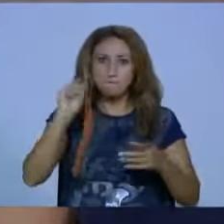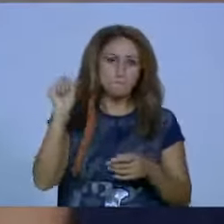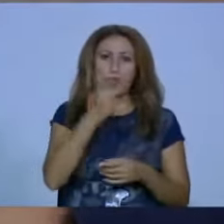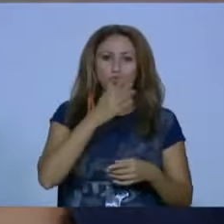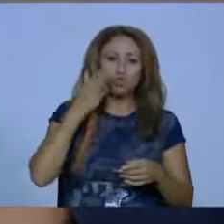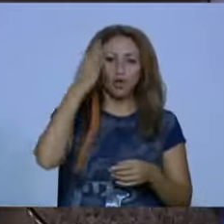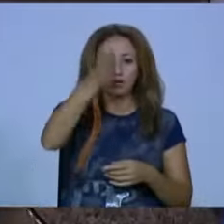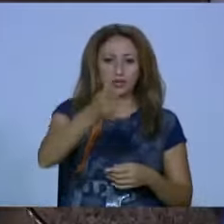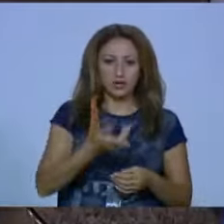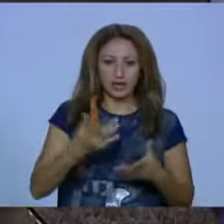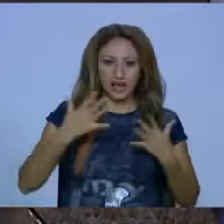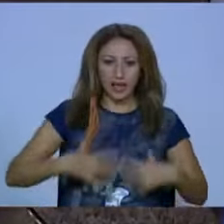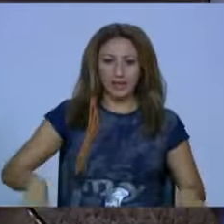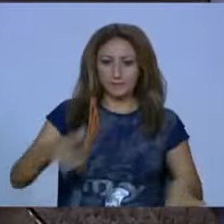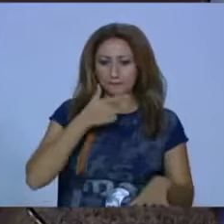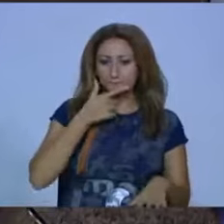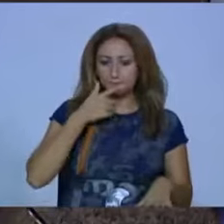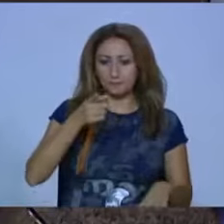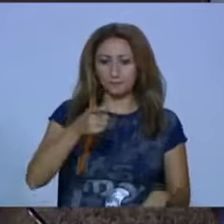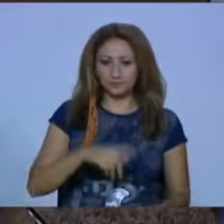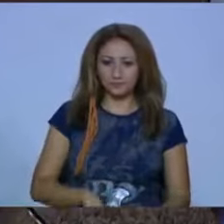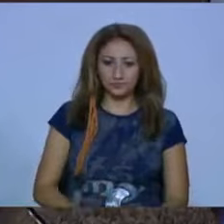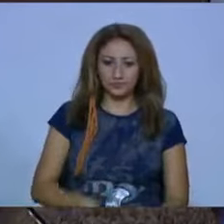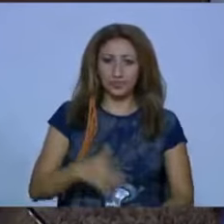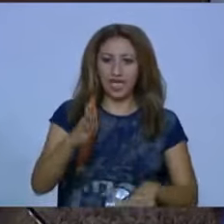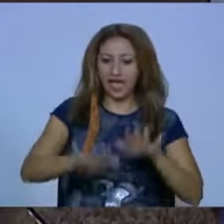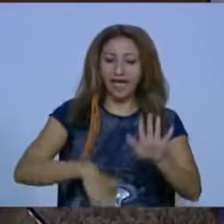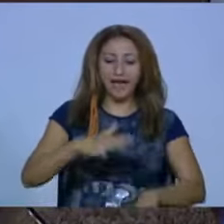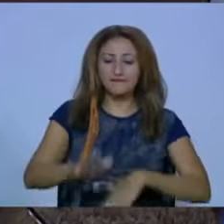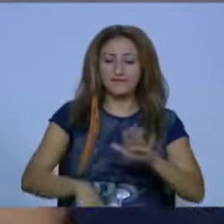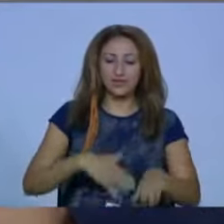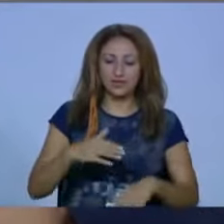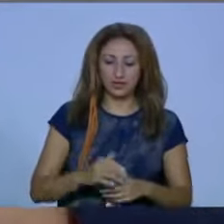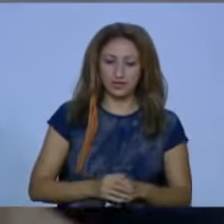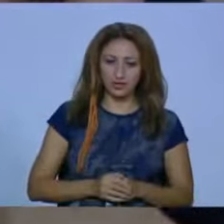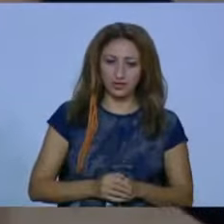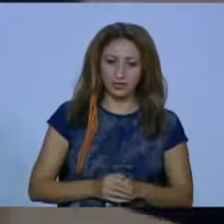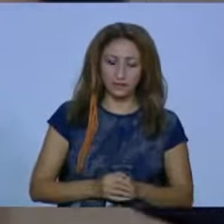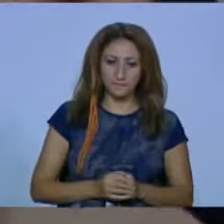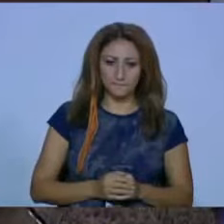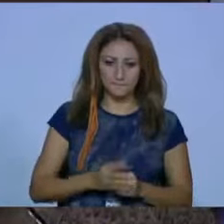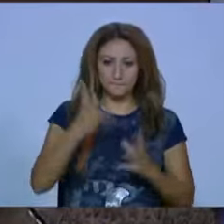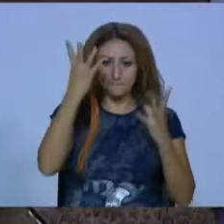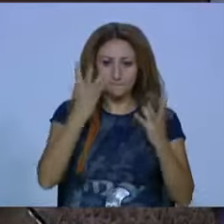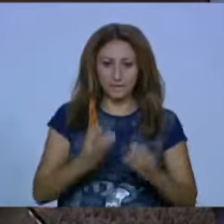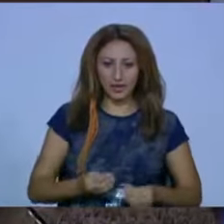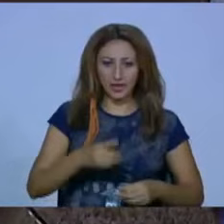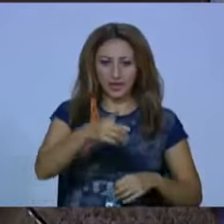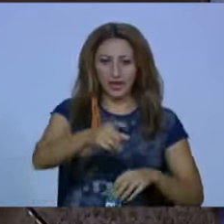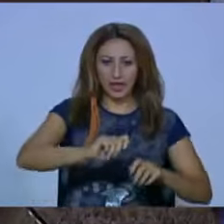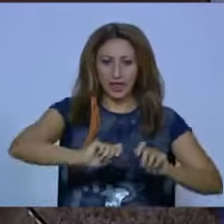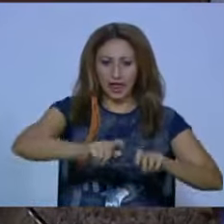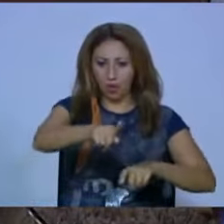له فضلت انا طبعا بالجلابيه البيضه دي وحافي لحد تقريبا بالليل تقريبا معتز راح واخدني وجاب